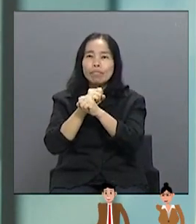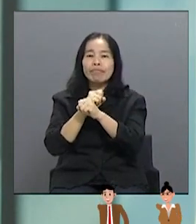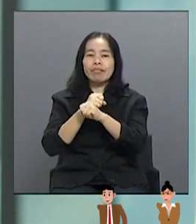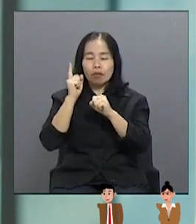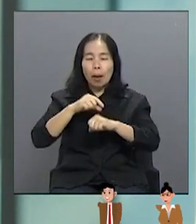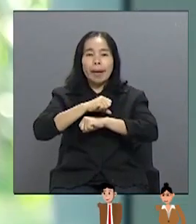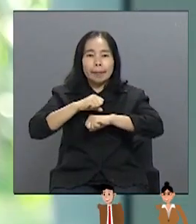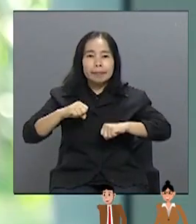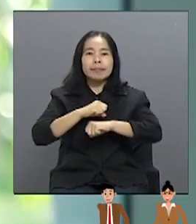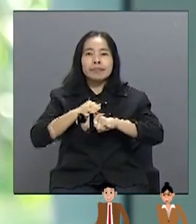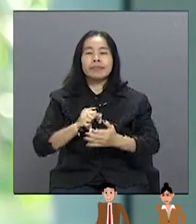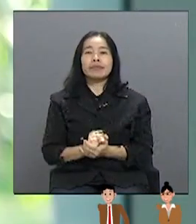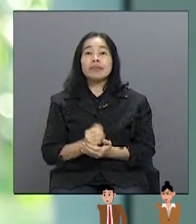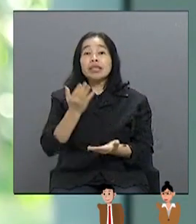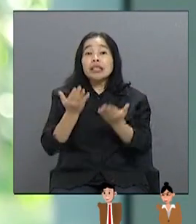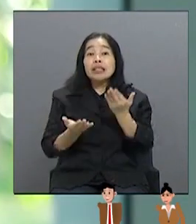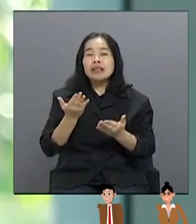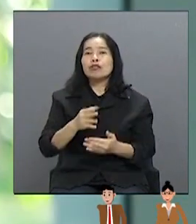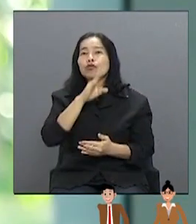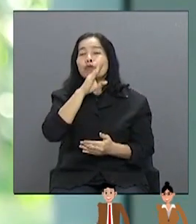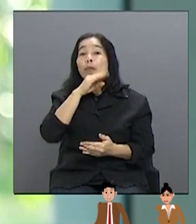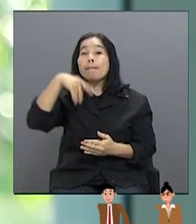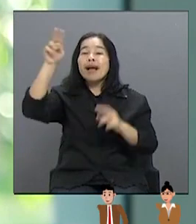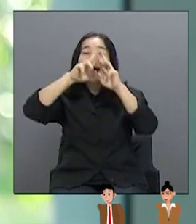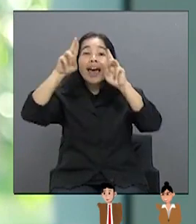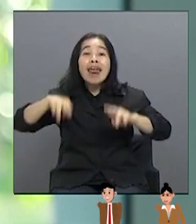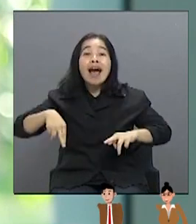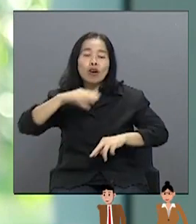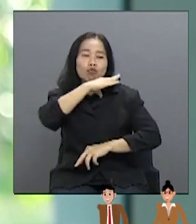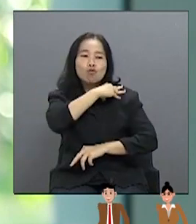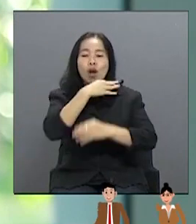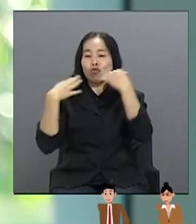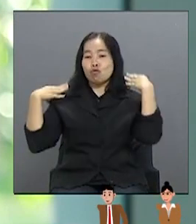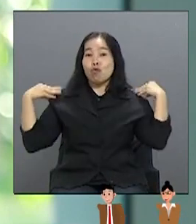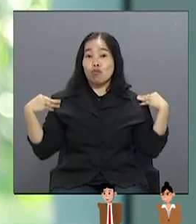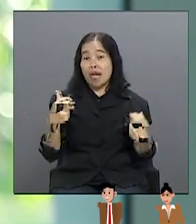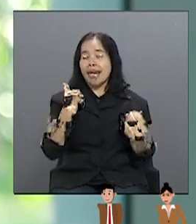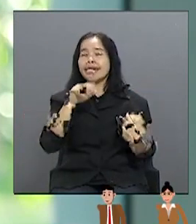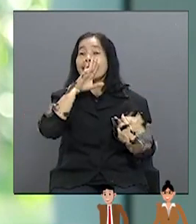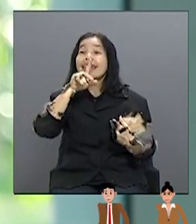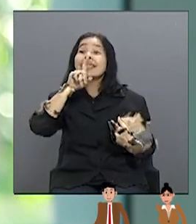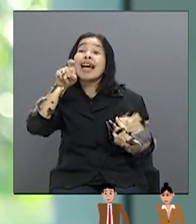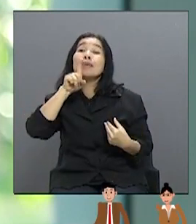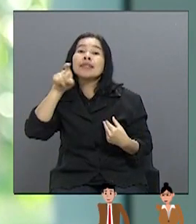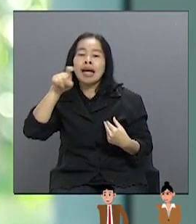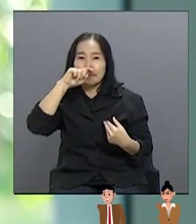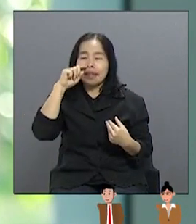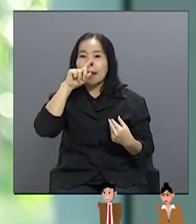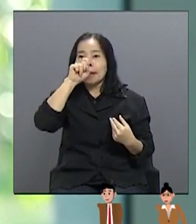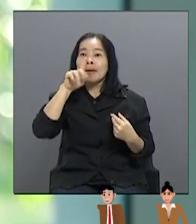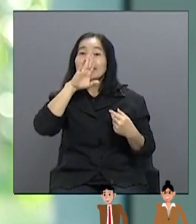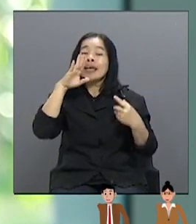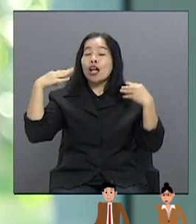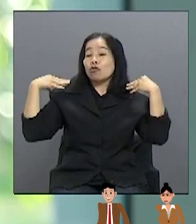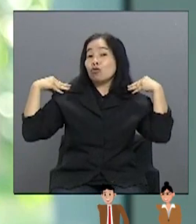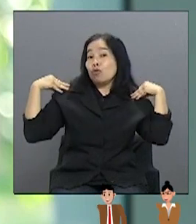ค่ะหรือเวลาที่เราไปนวดก็ได้เราอาจจะใช้ตัวเองจากการไปนวดเหมือนเวลาเขาลากผ่านจุดที่เขากดแล้ว